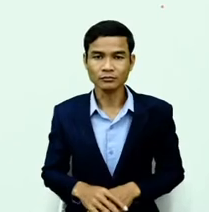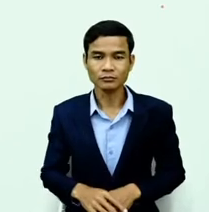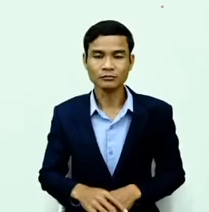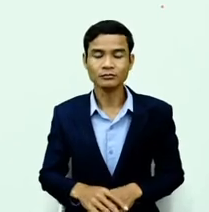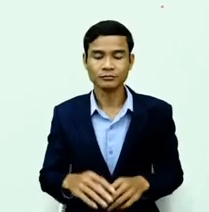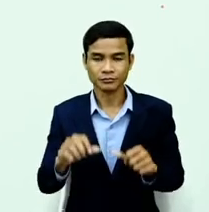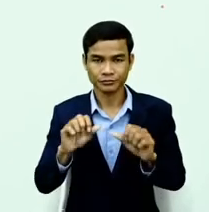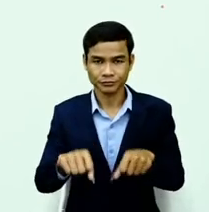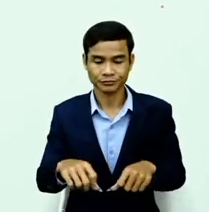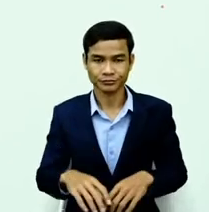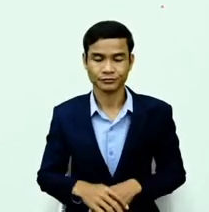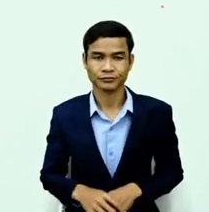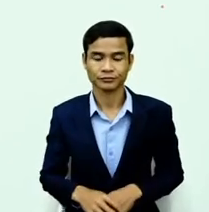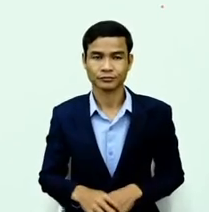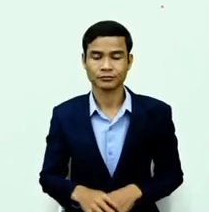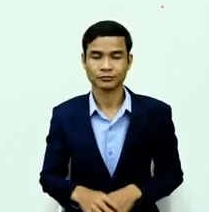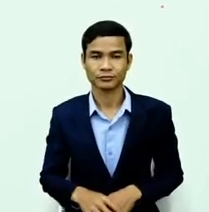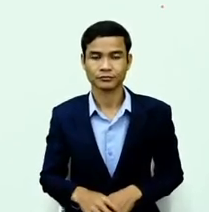trái